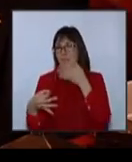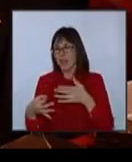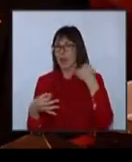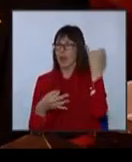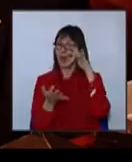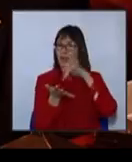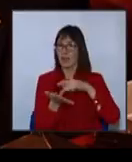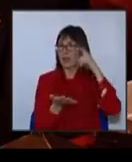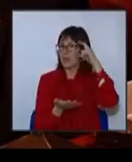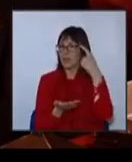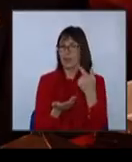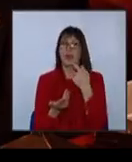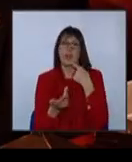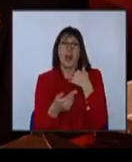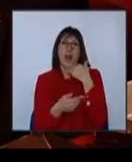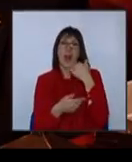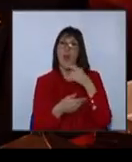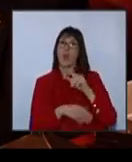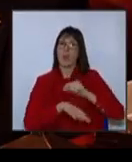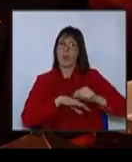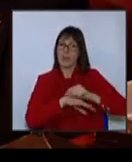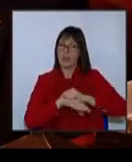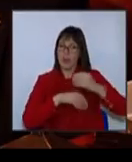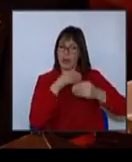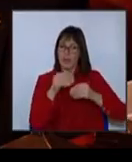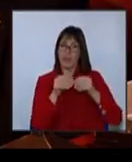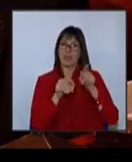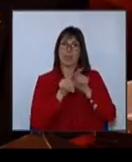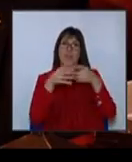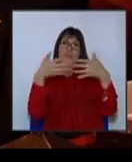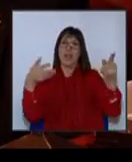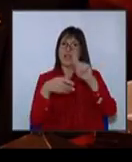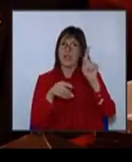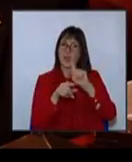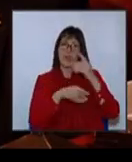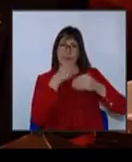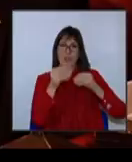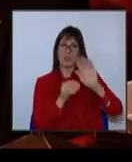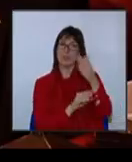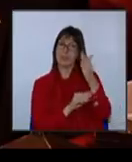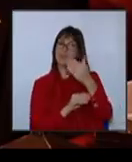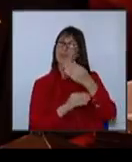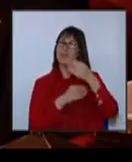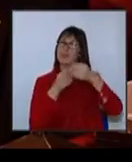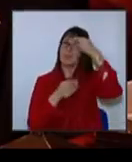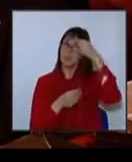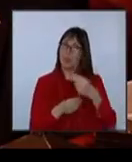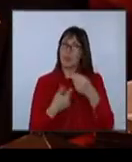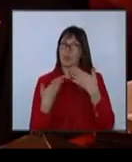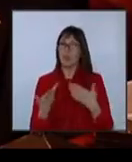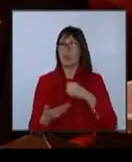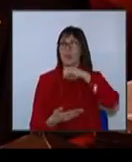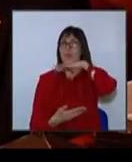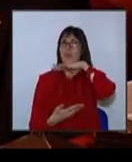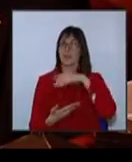en fets i no en paraules, les seves habilitats polítiques per resoldre els problemes bàsics i quotidians dels ciutadans. Serà, aleshores, possiblement,